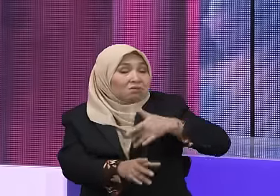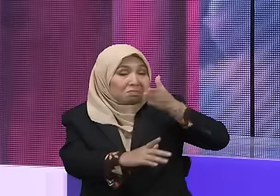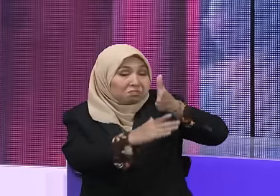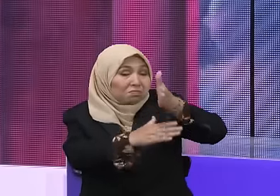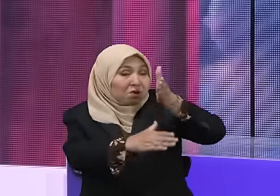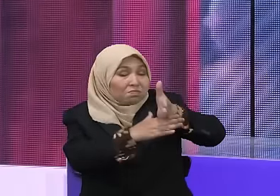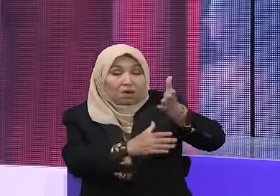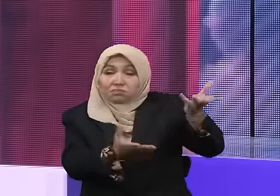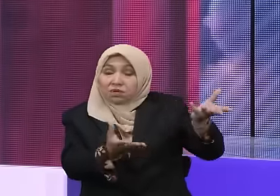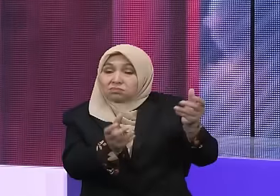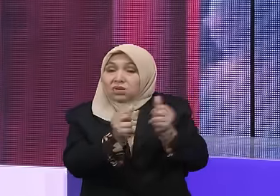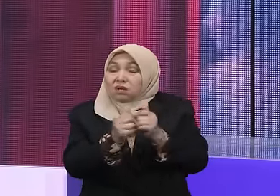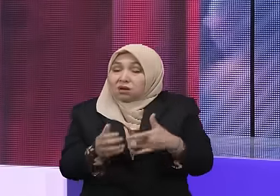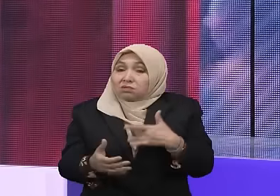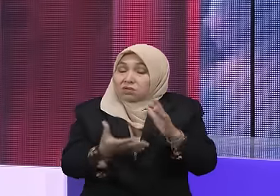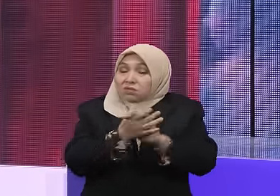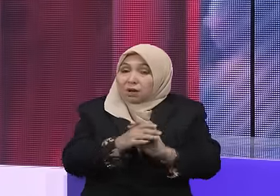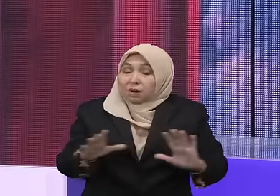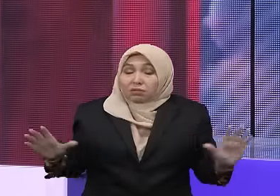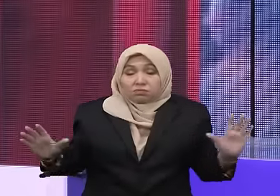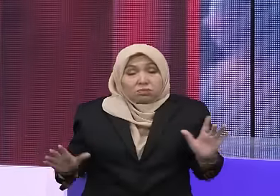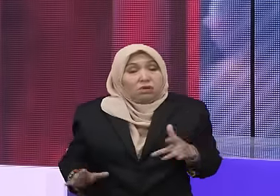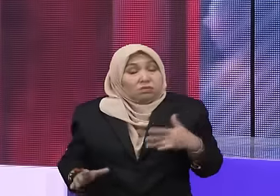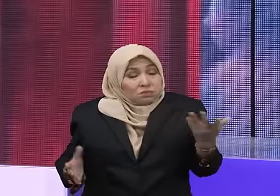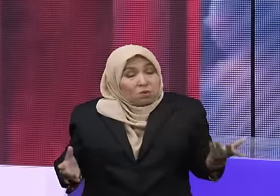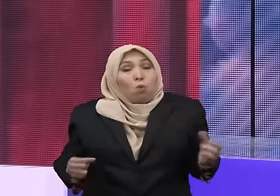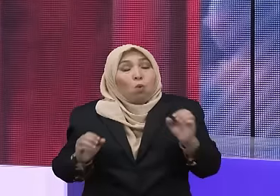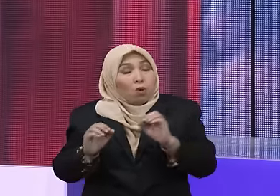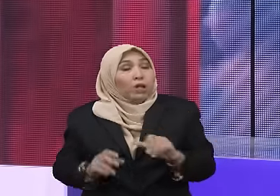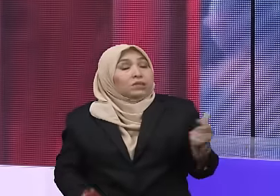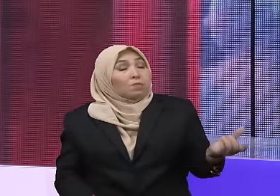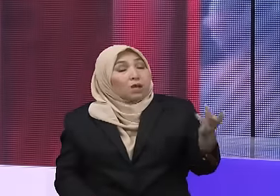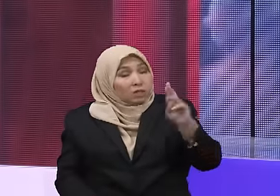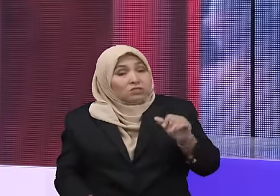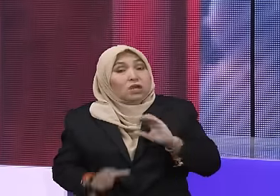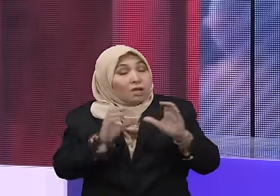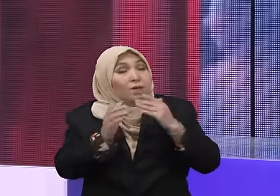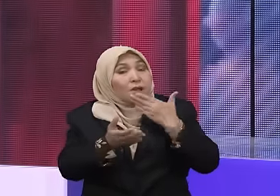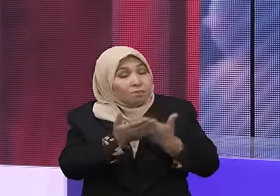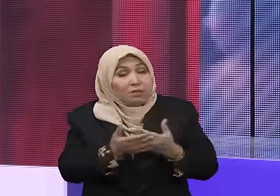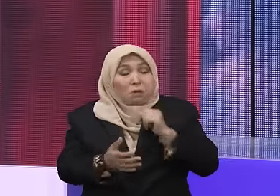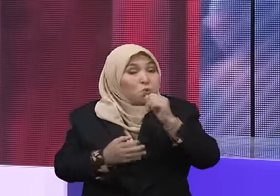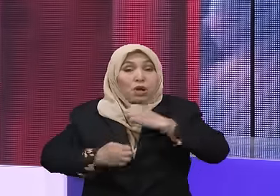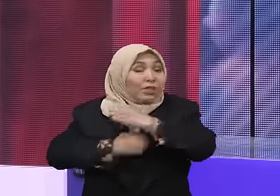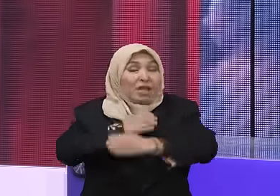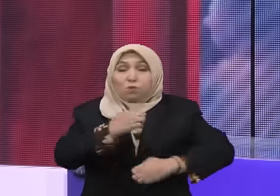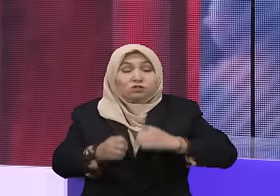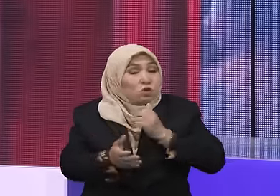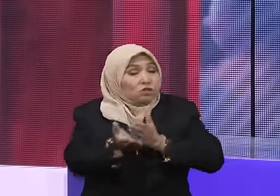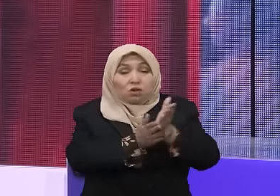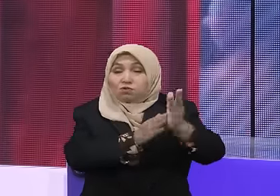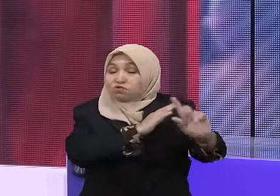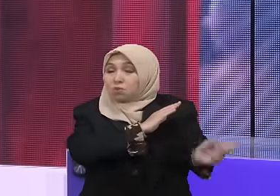agar dengan rasa selamat itu Ustaznya, dia rasa bahawa, oh Nabi Ibrahim tengah bercakap elok-elok ni, dia bukan emosi, bukannya terus